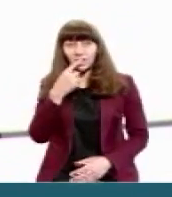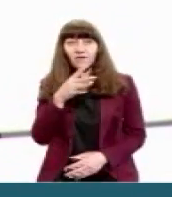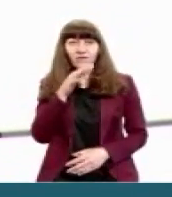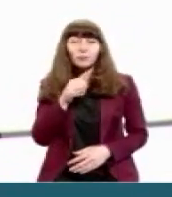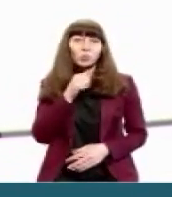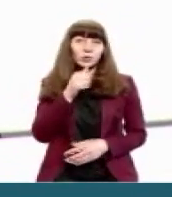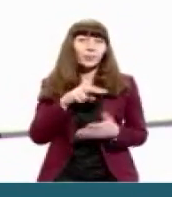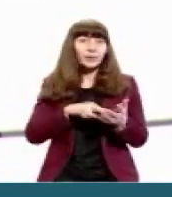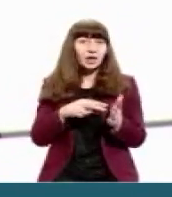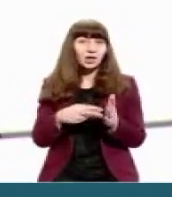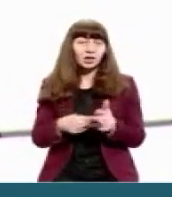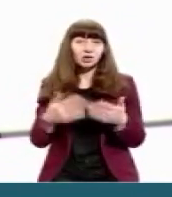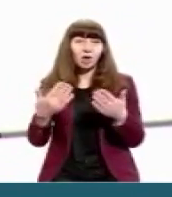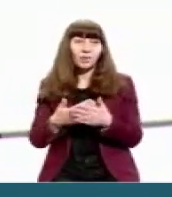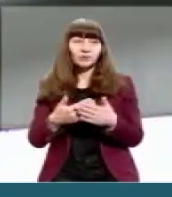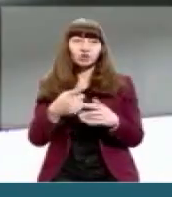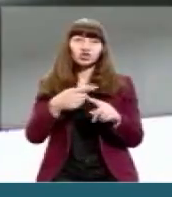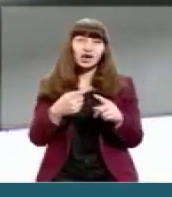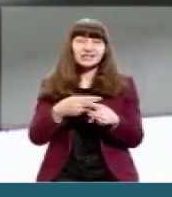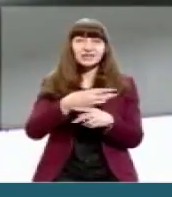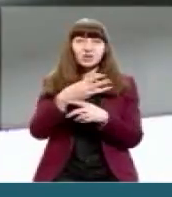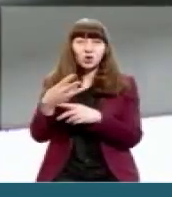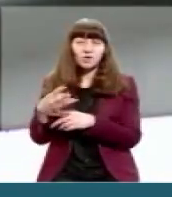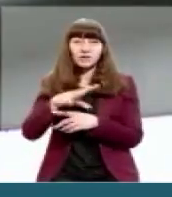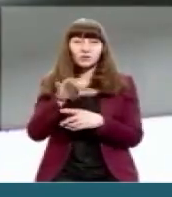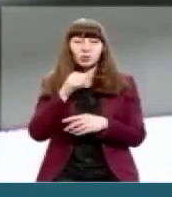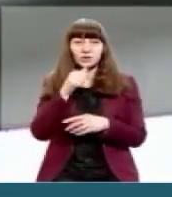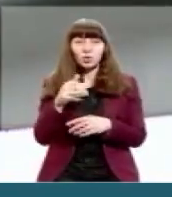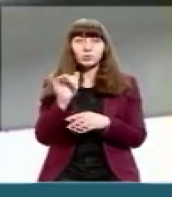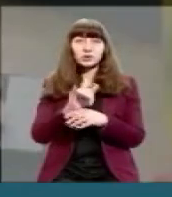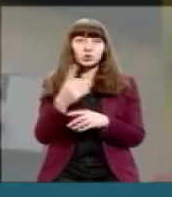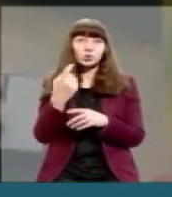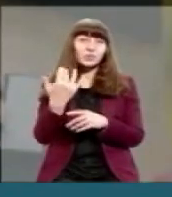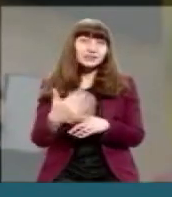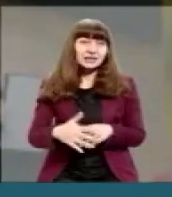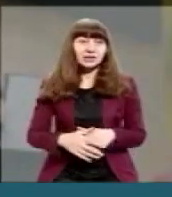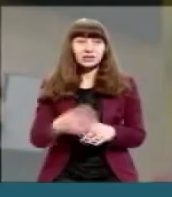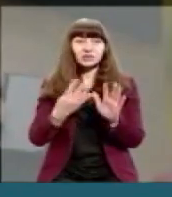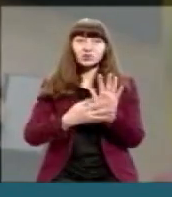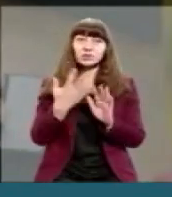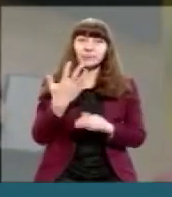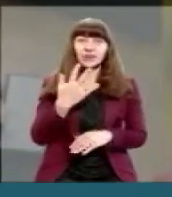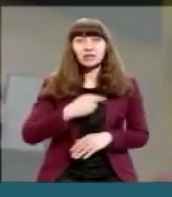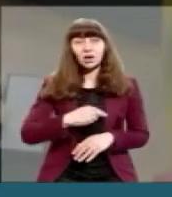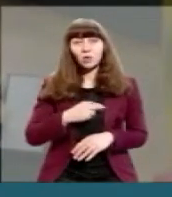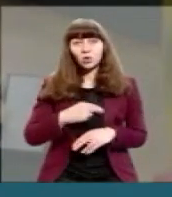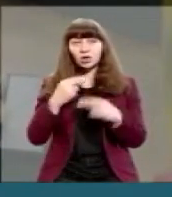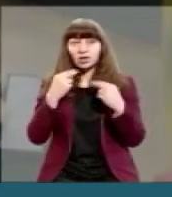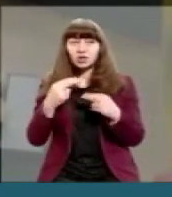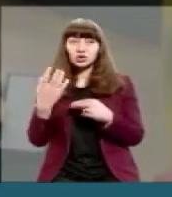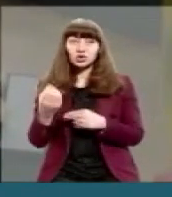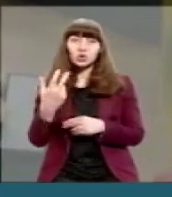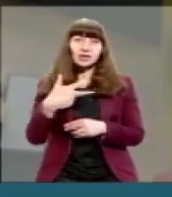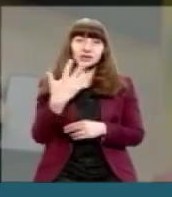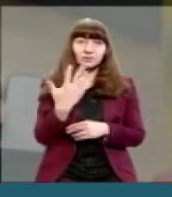время в Кустанае планируют обновить сеть видеокамер. Всего по городу их установлено более 150. 95 из них работает исправно, еще